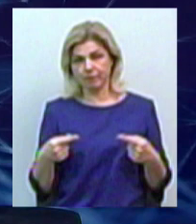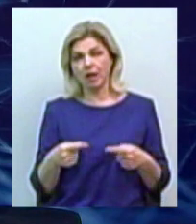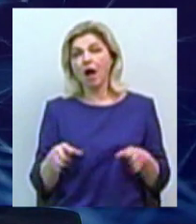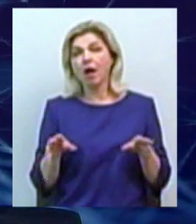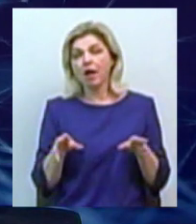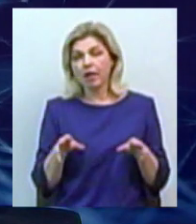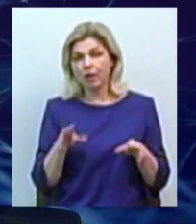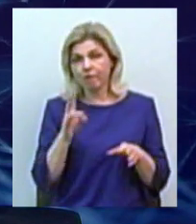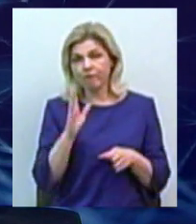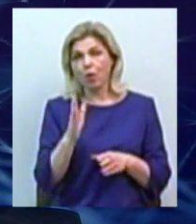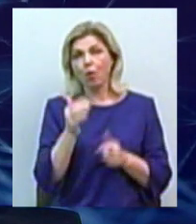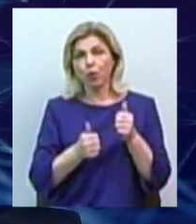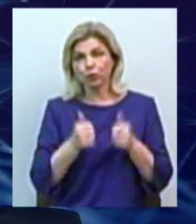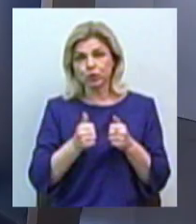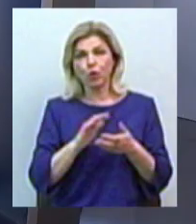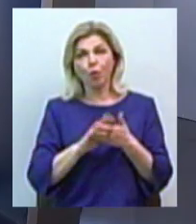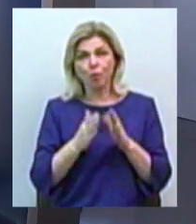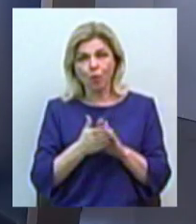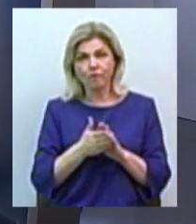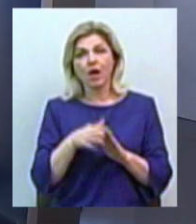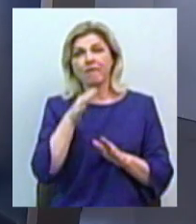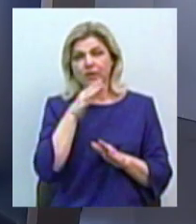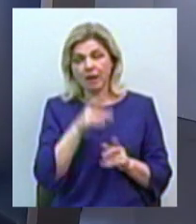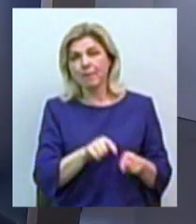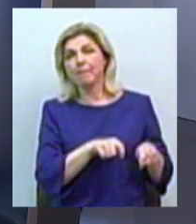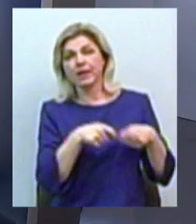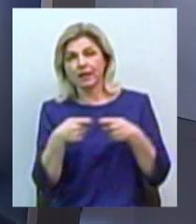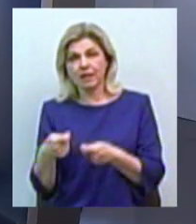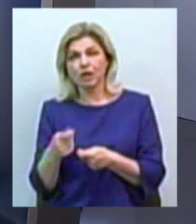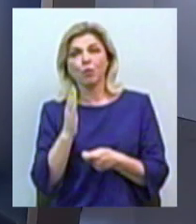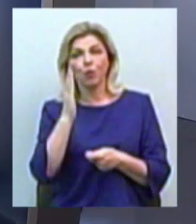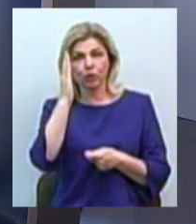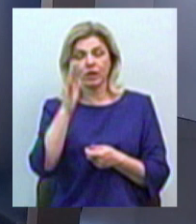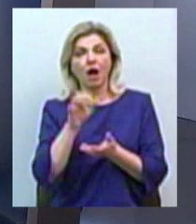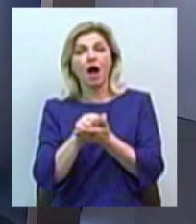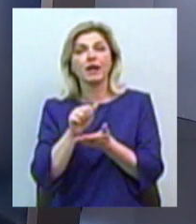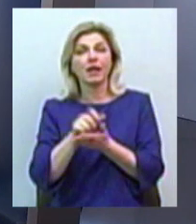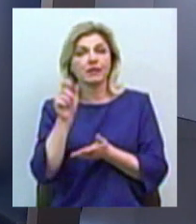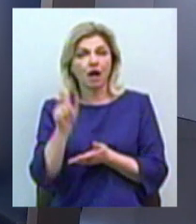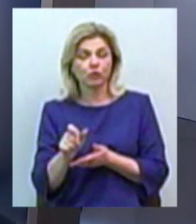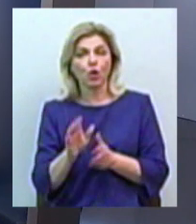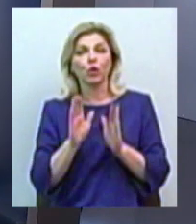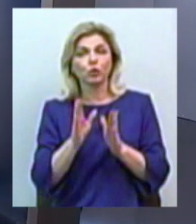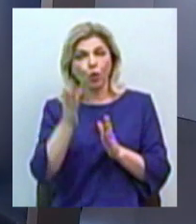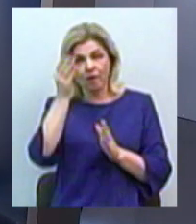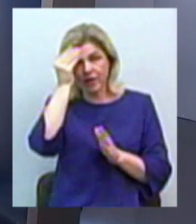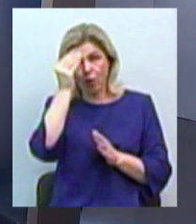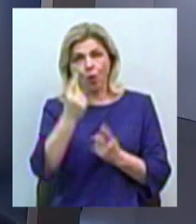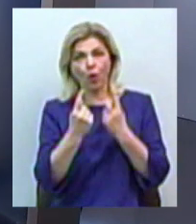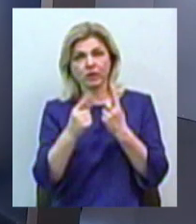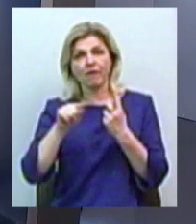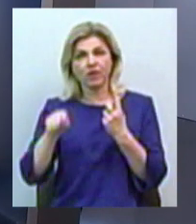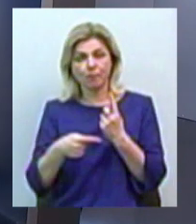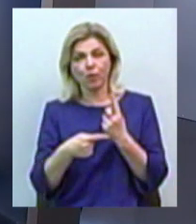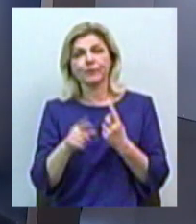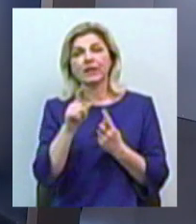в конкурсних умовах при передачі майбутньому концесіонеру врахована лише одна вимога – це концесіонер